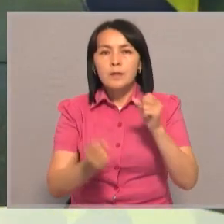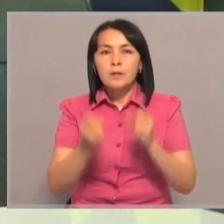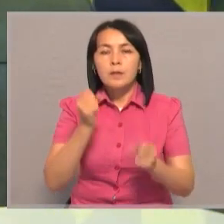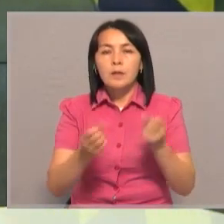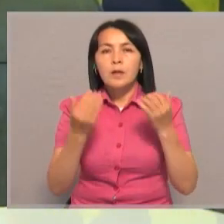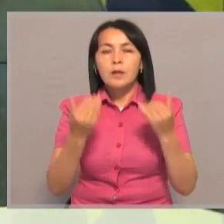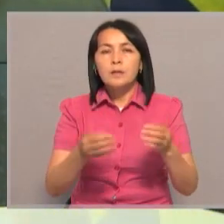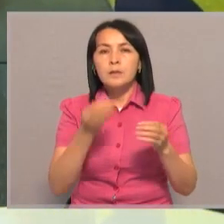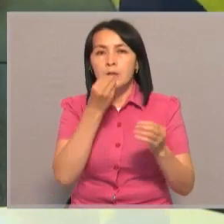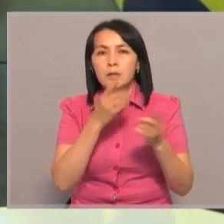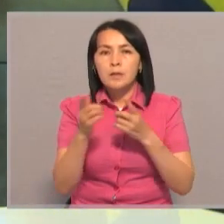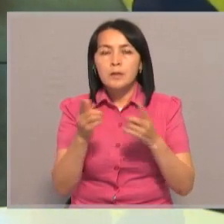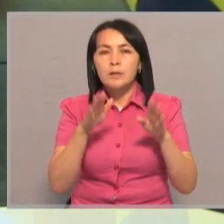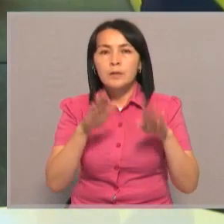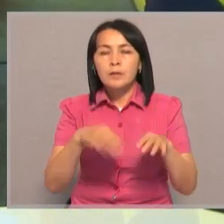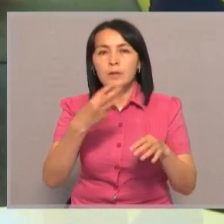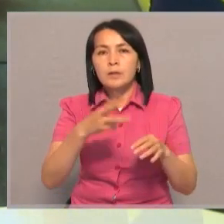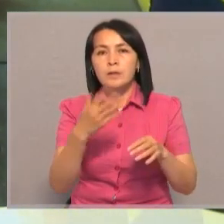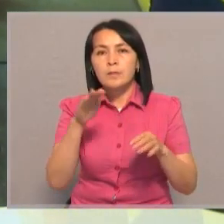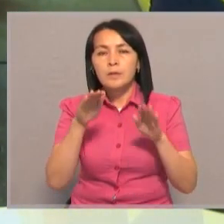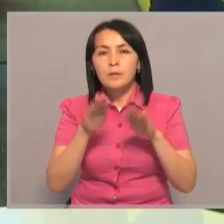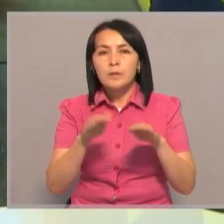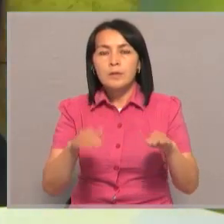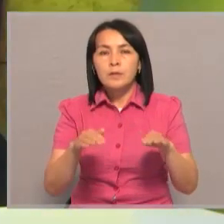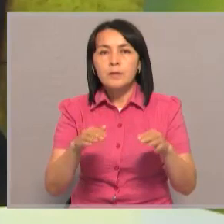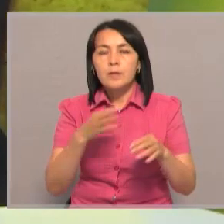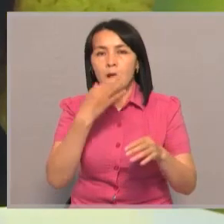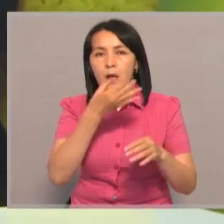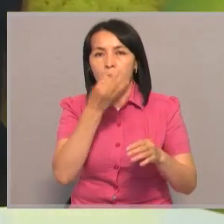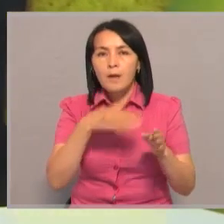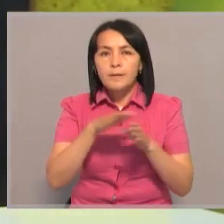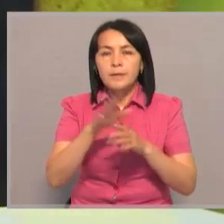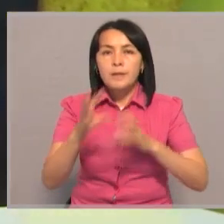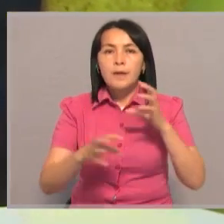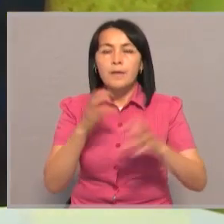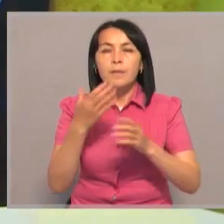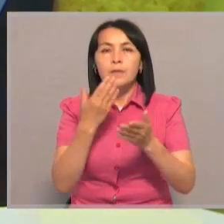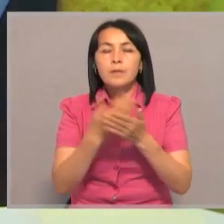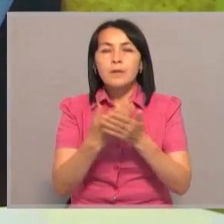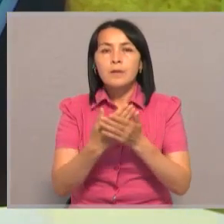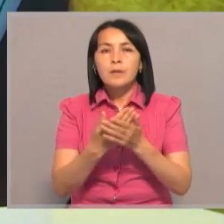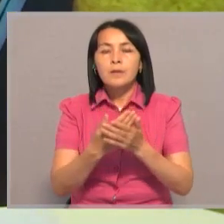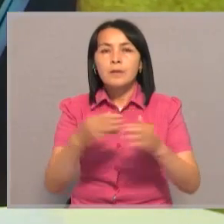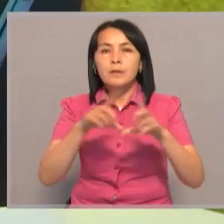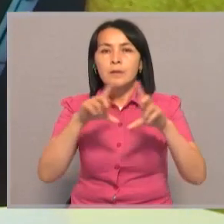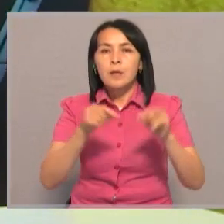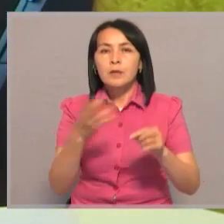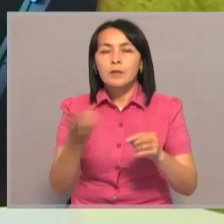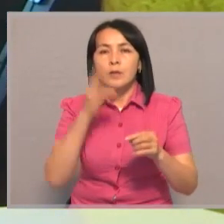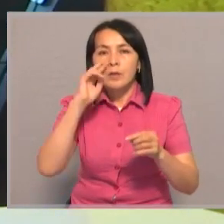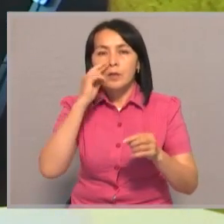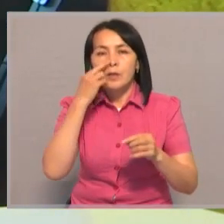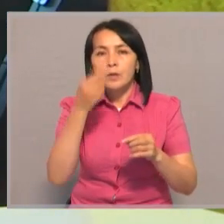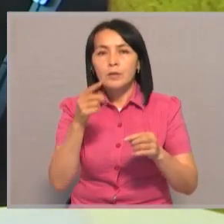также столовая на 35 человек. Дворец школьников будет отвечать всем международным требованиям, ведь здание необходимо